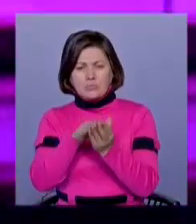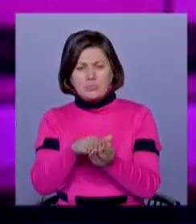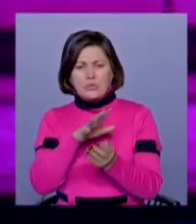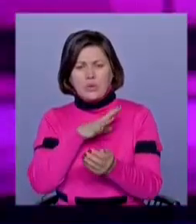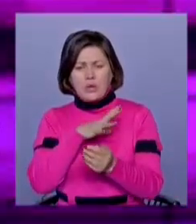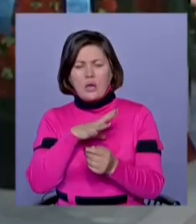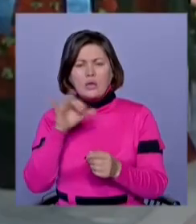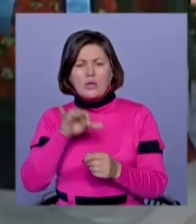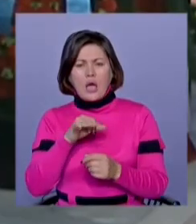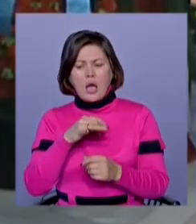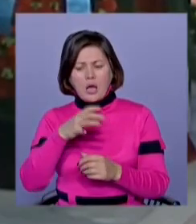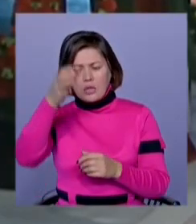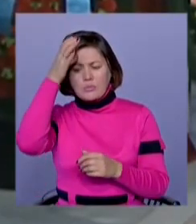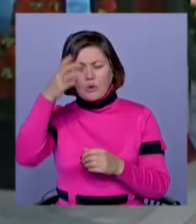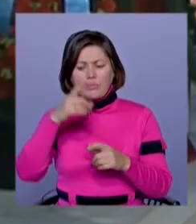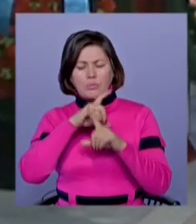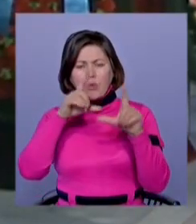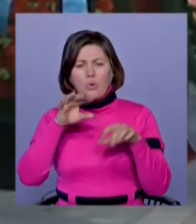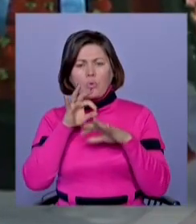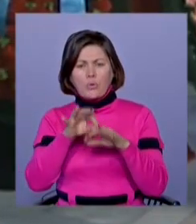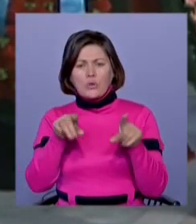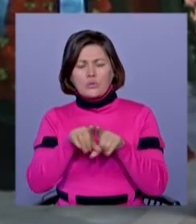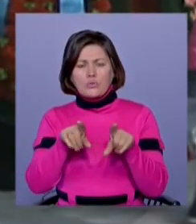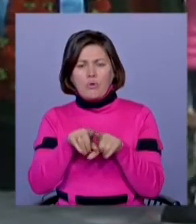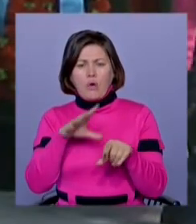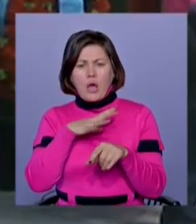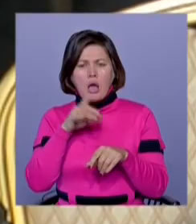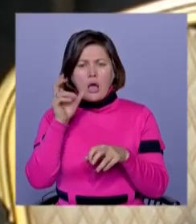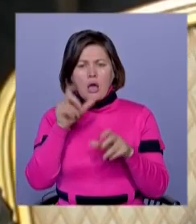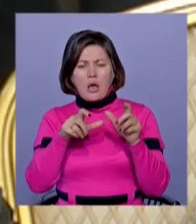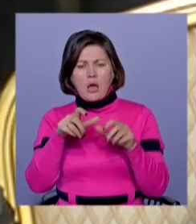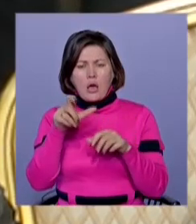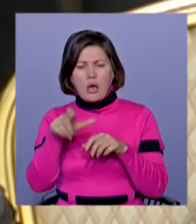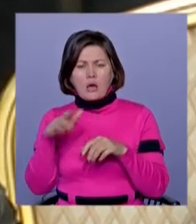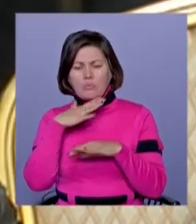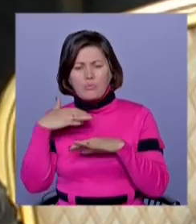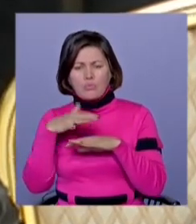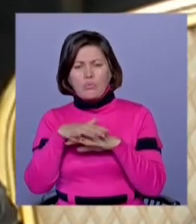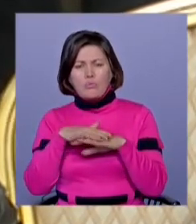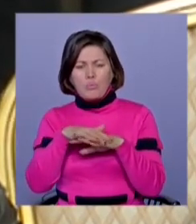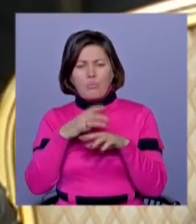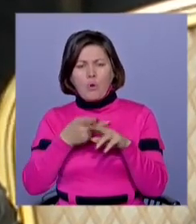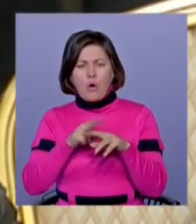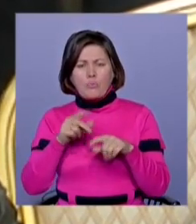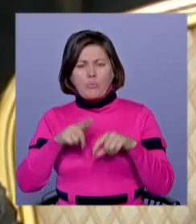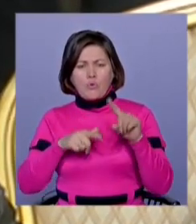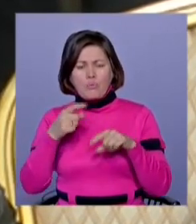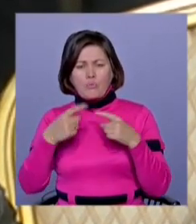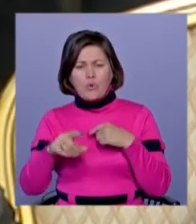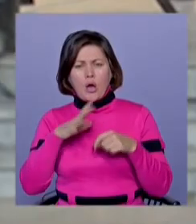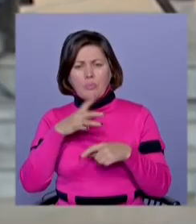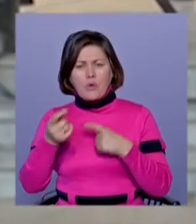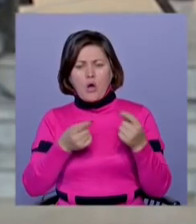салды. Ғылым ордасы ғимаратында өткен қаралы жиынға келгендердің қарасы қалың. Олардың арасында марқұмның туған туыстарынан бөлек